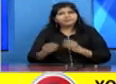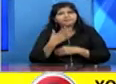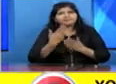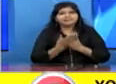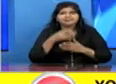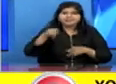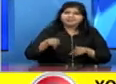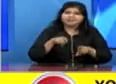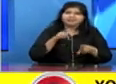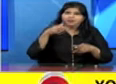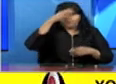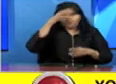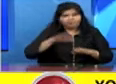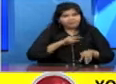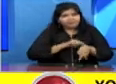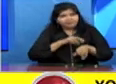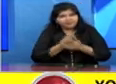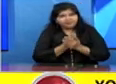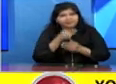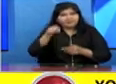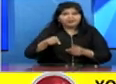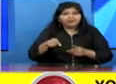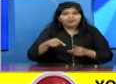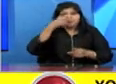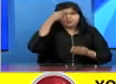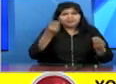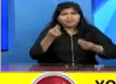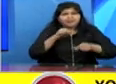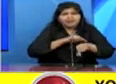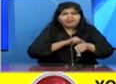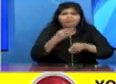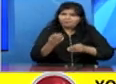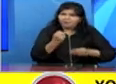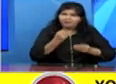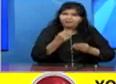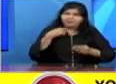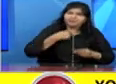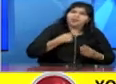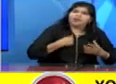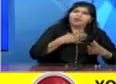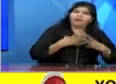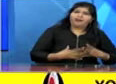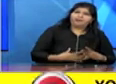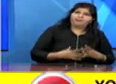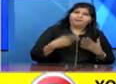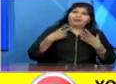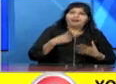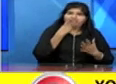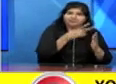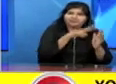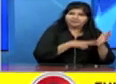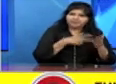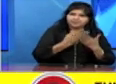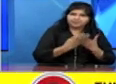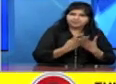यानी मुश्किल की इस घड़ी में आपको मुश्किल से एक ऐसा पल मिला है जिसमें आपको न